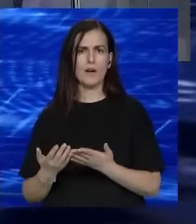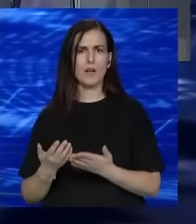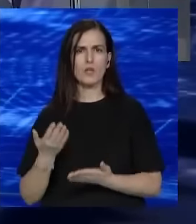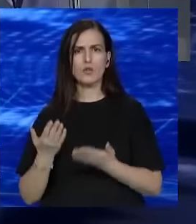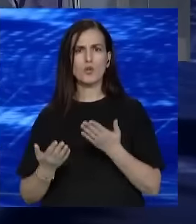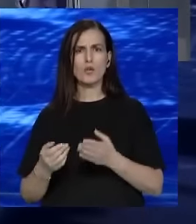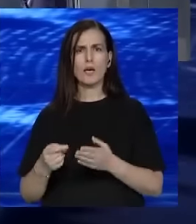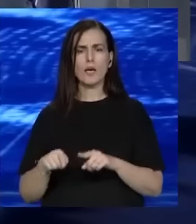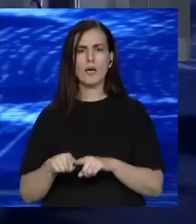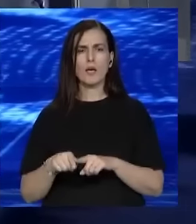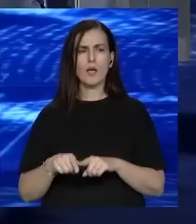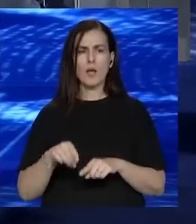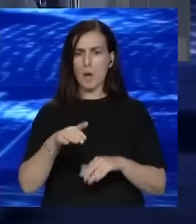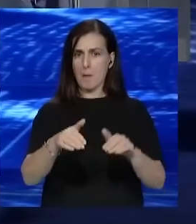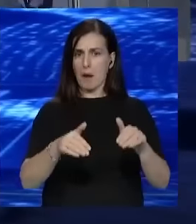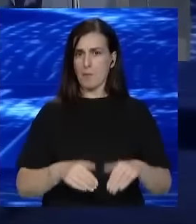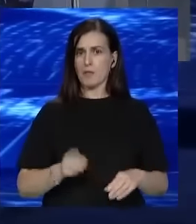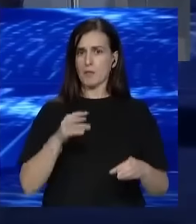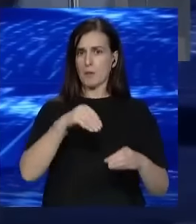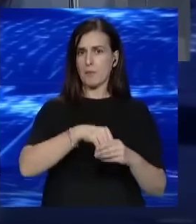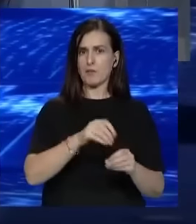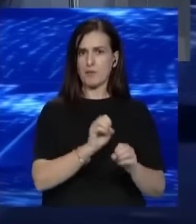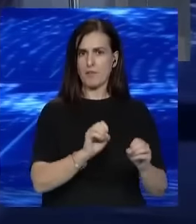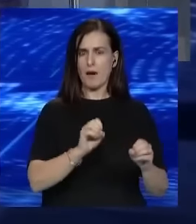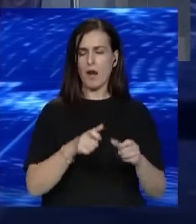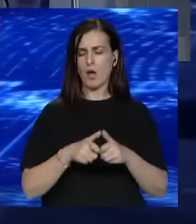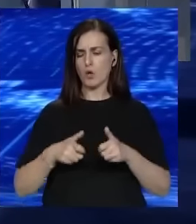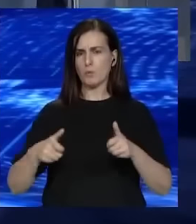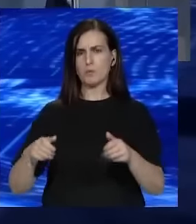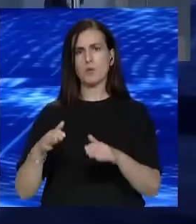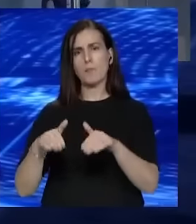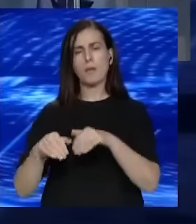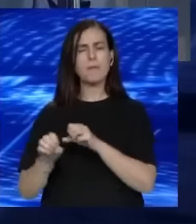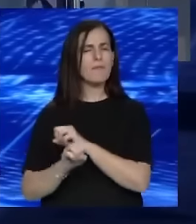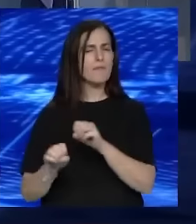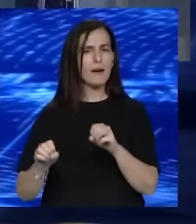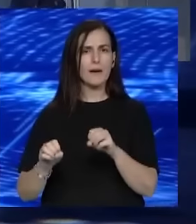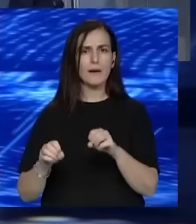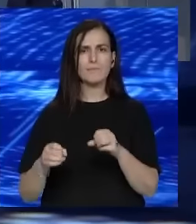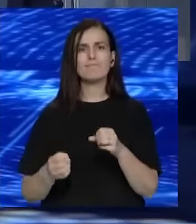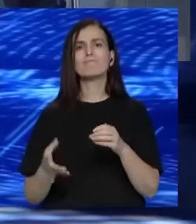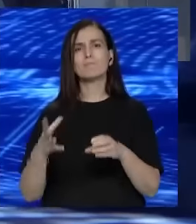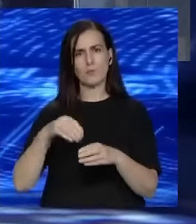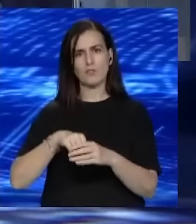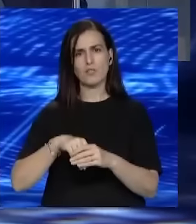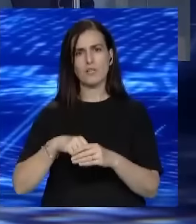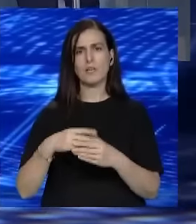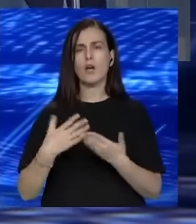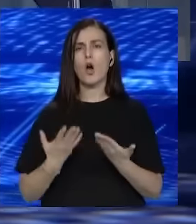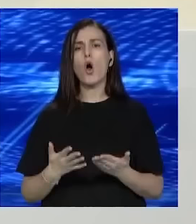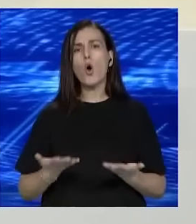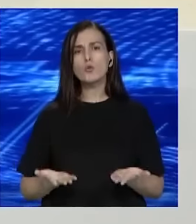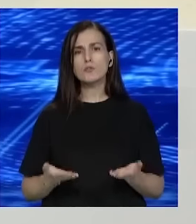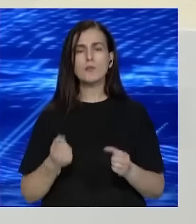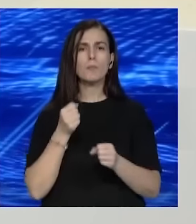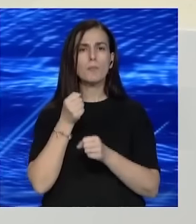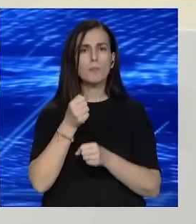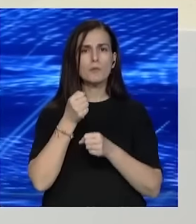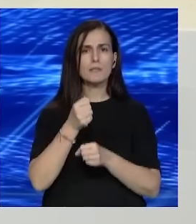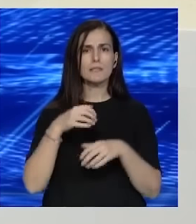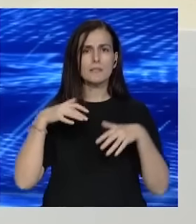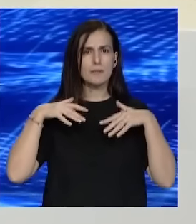mosbindje civile brenda në aulën e parlamentit, në komisionet parlamentare. E kombinuar kjo edhe me një përballje, me një protest,